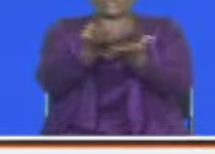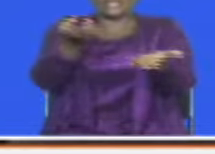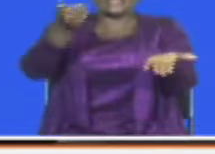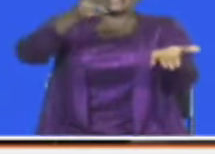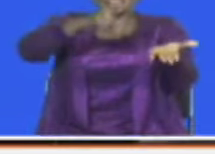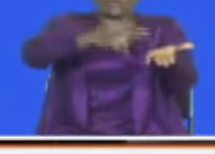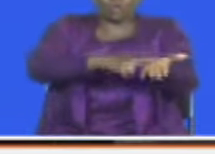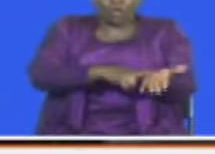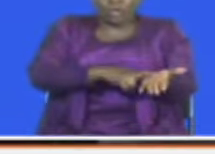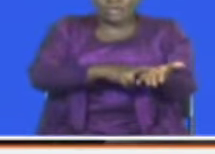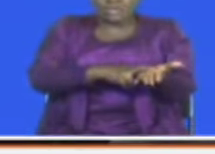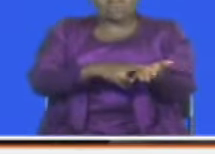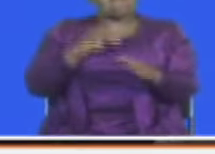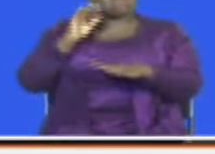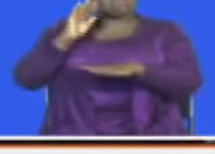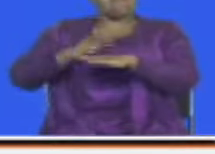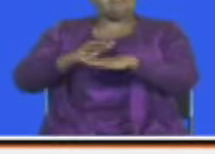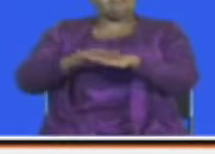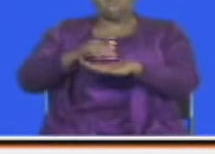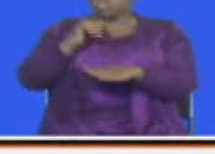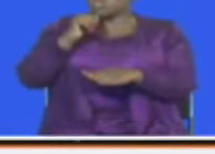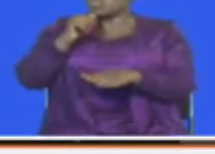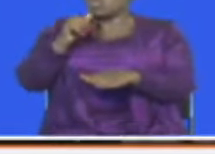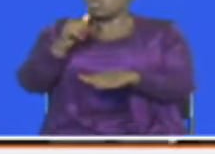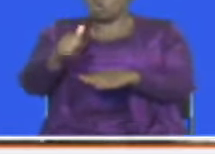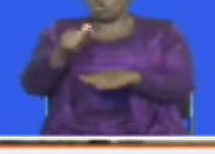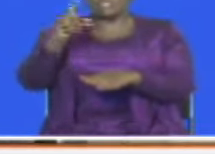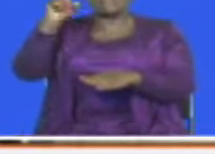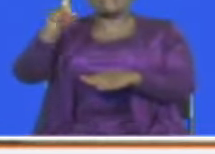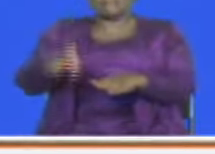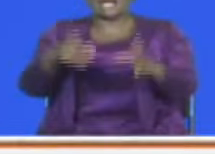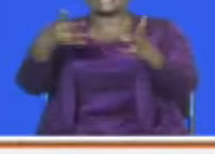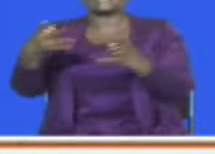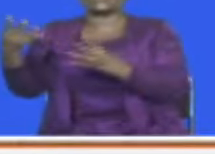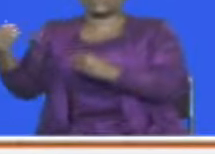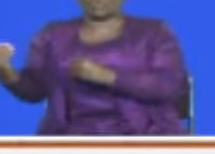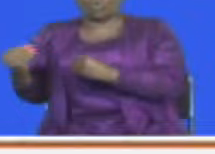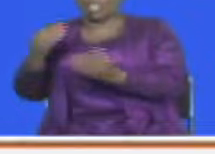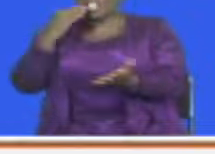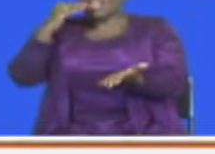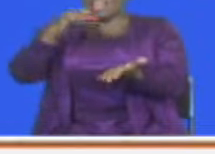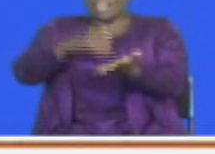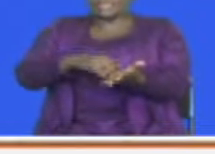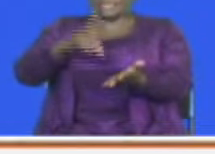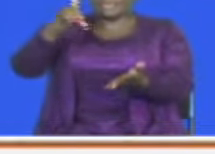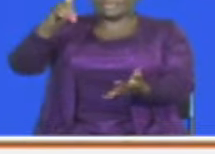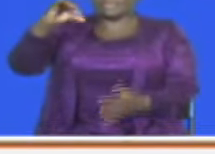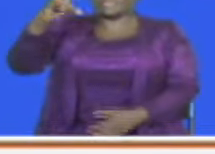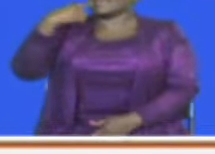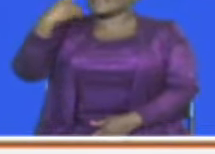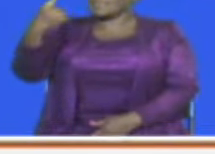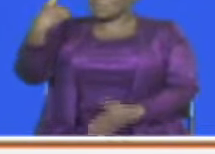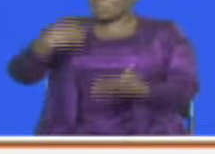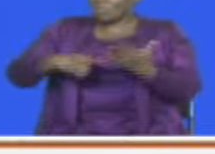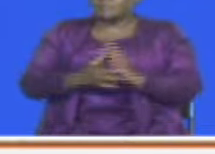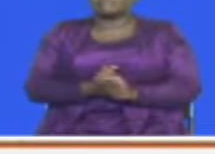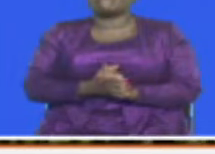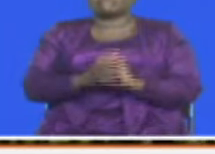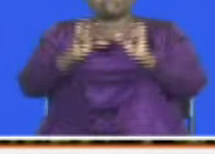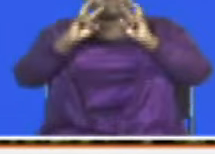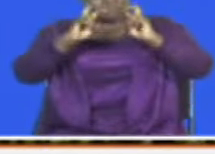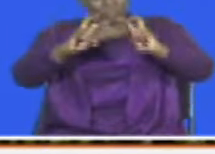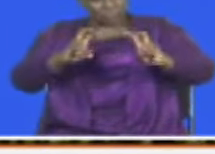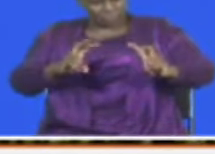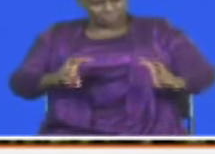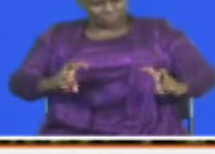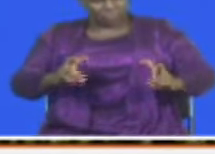rekodi zilikuwa sawa na wala haikuwa lazima. Kwenye barua hiyo, DCI walidokeza kuwa